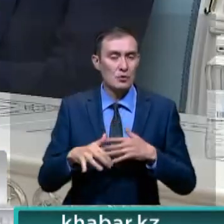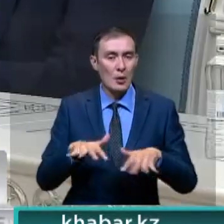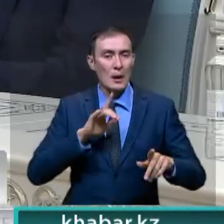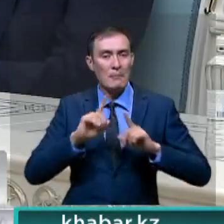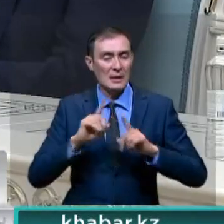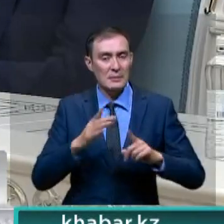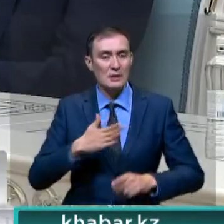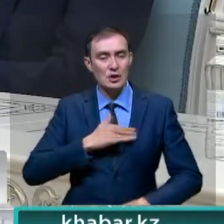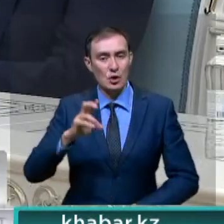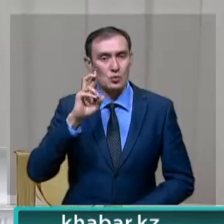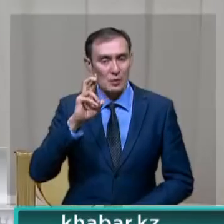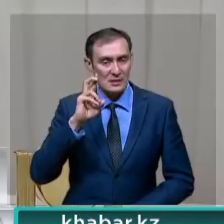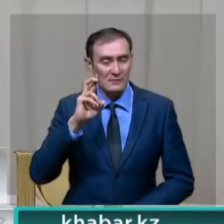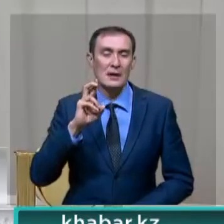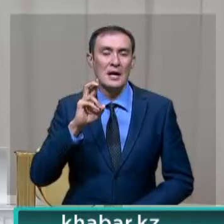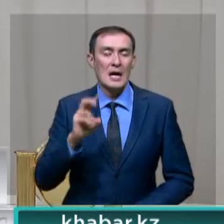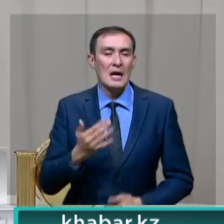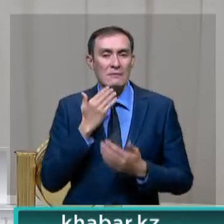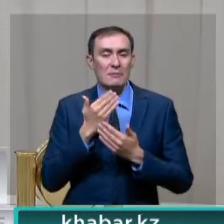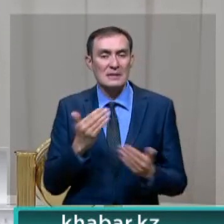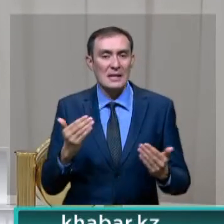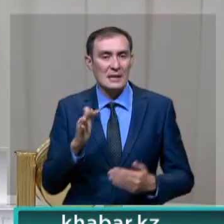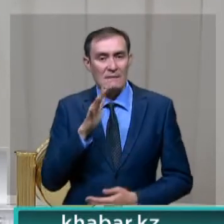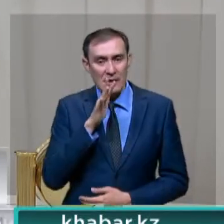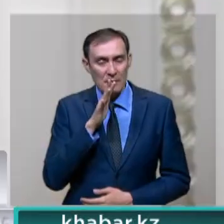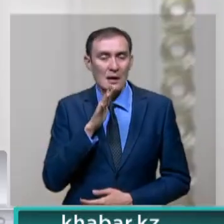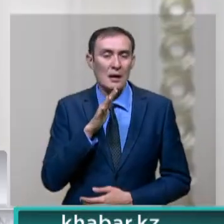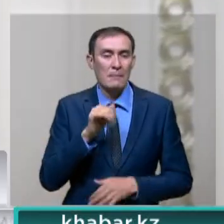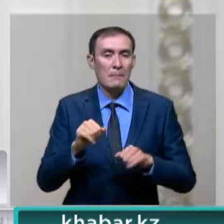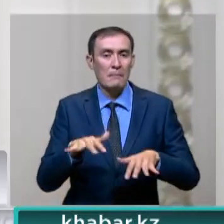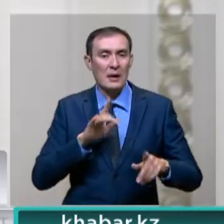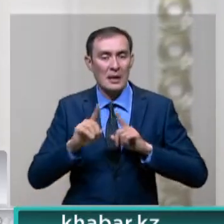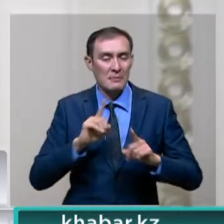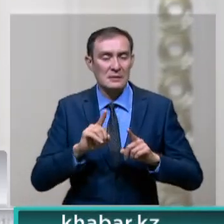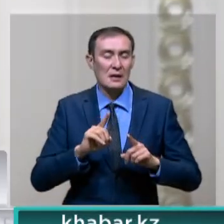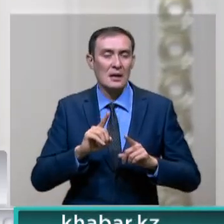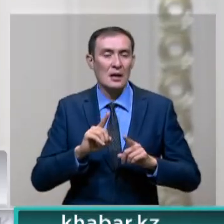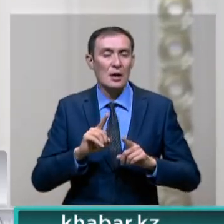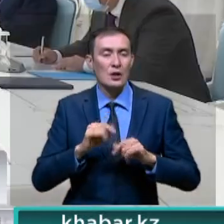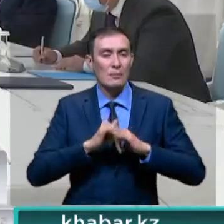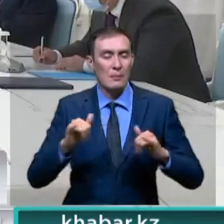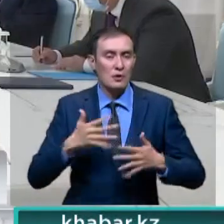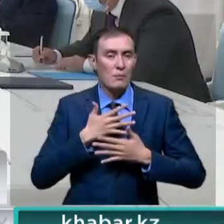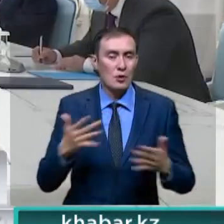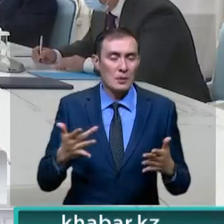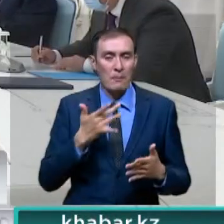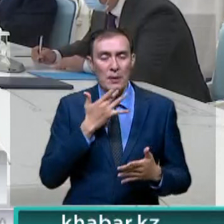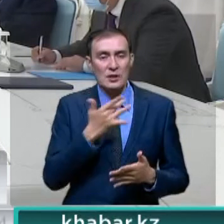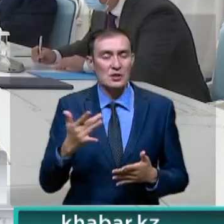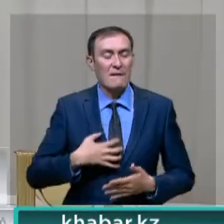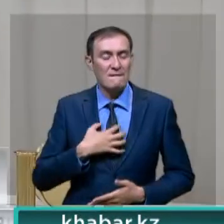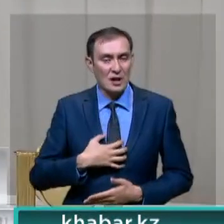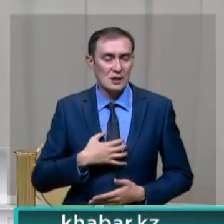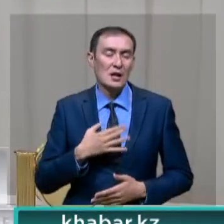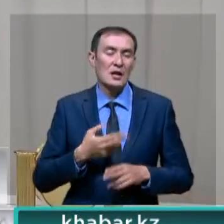парламентами наших государств. Последние годы парламентская дипломатия приобретает все большее политическое значение, о